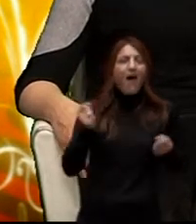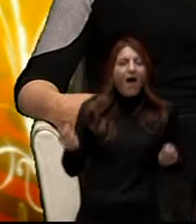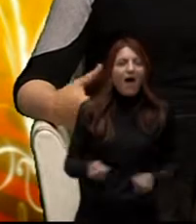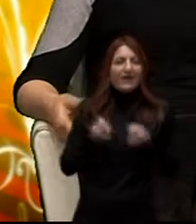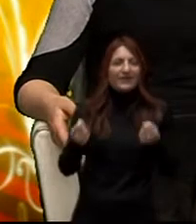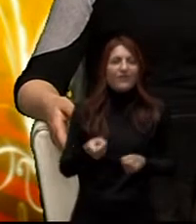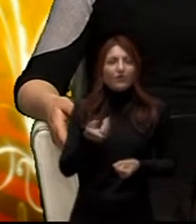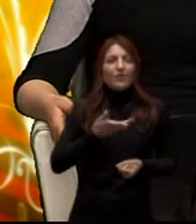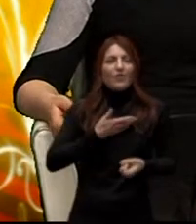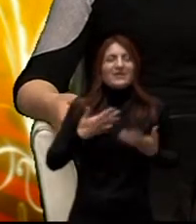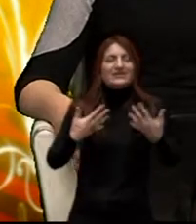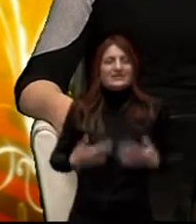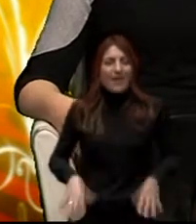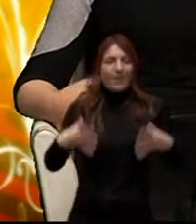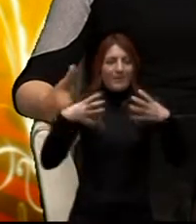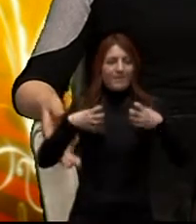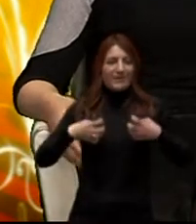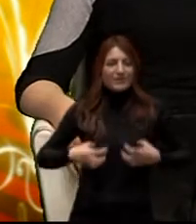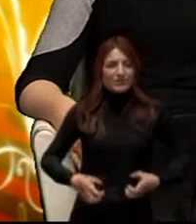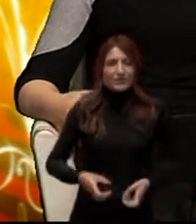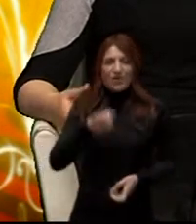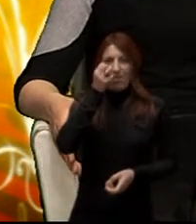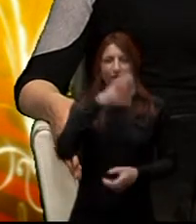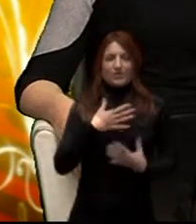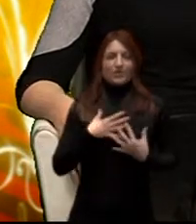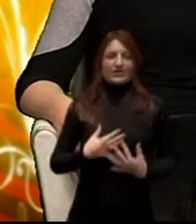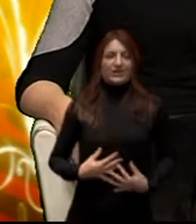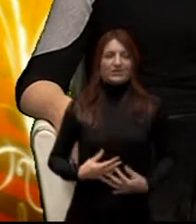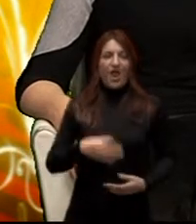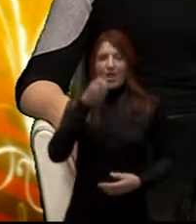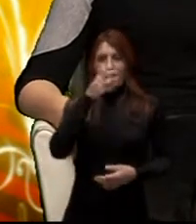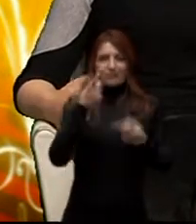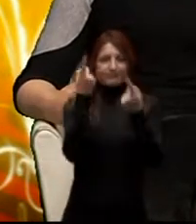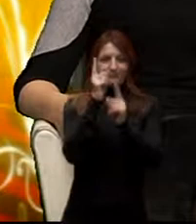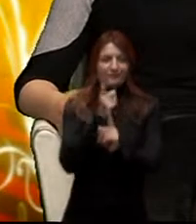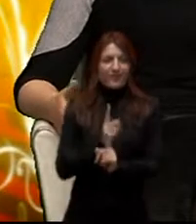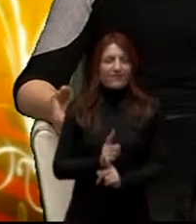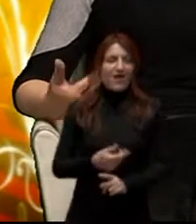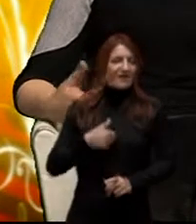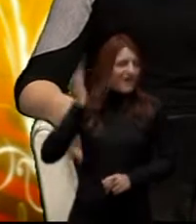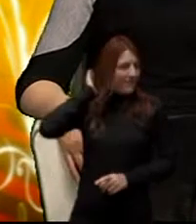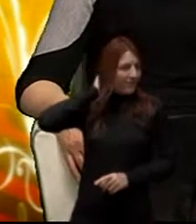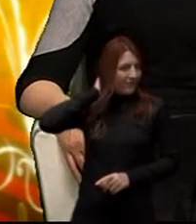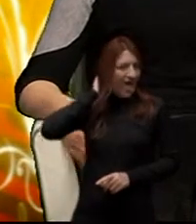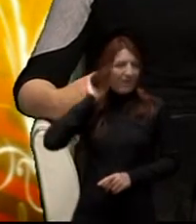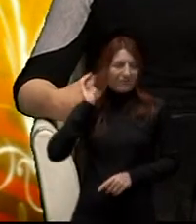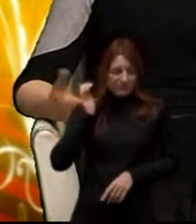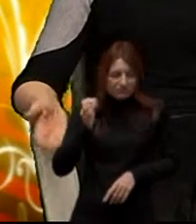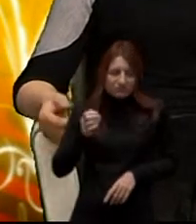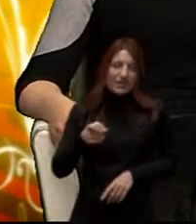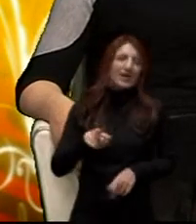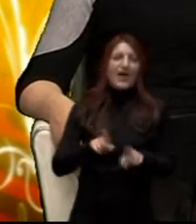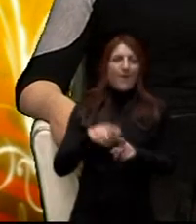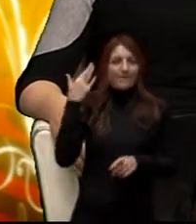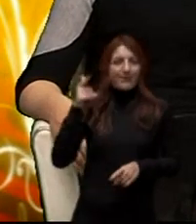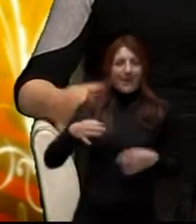do slabljenja muskulature, lošeg držanja, loše posture. Vrat pada u jedan položaj, što je i profesorica